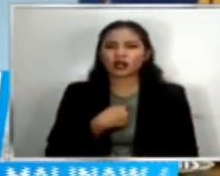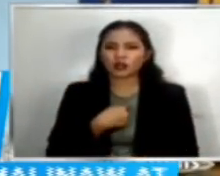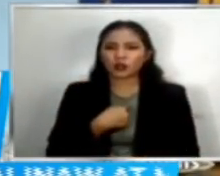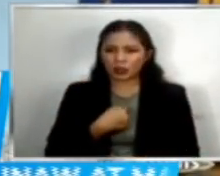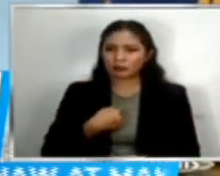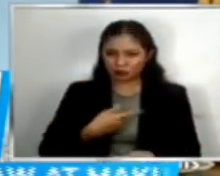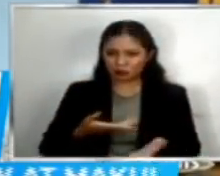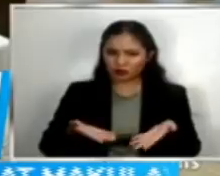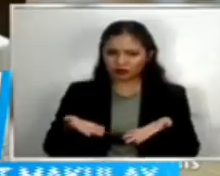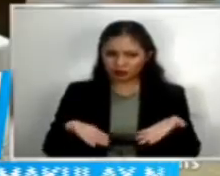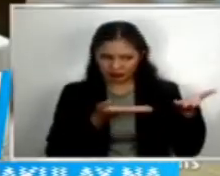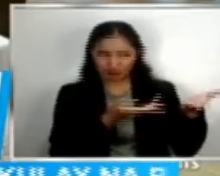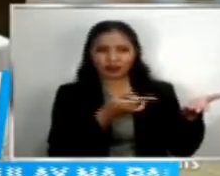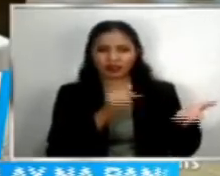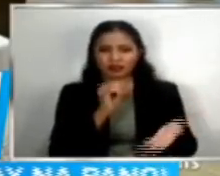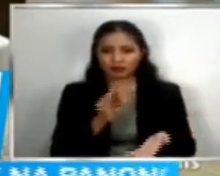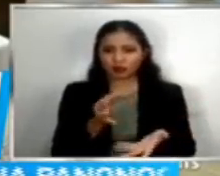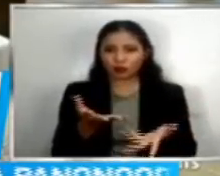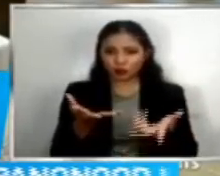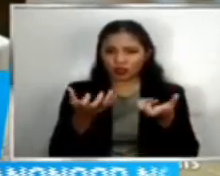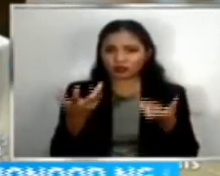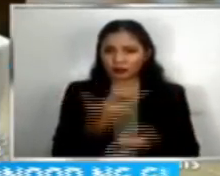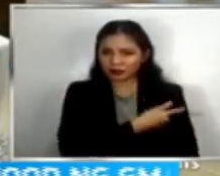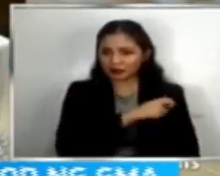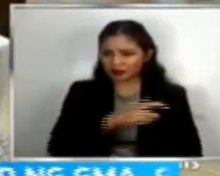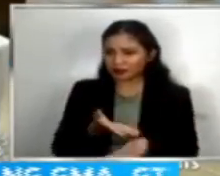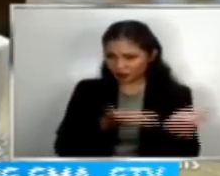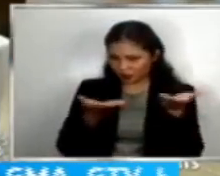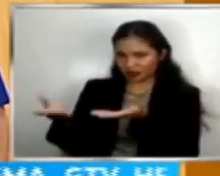slot ko, ibigay ko. Joseph Morong, GMA News.